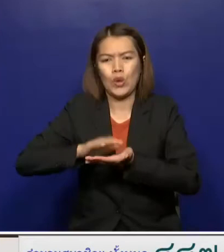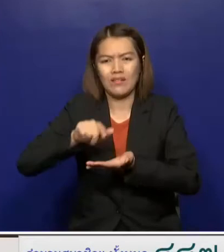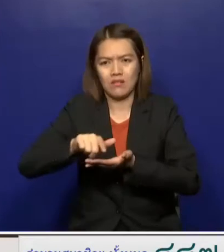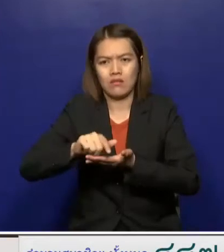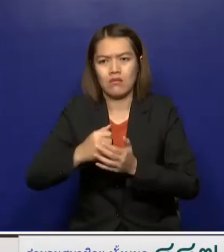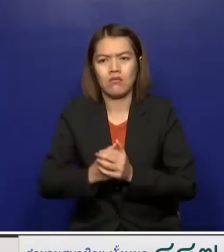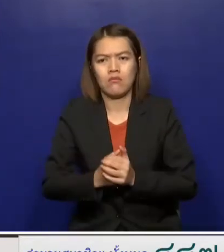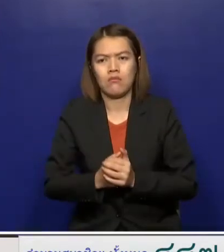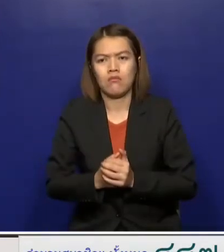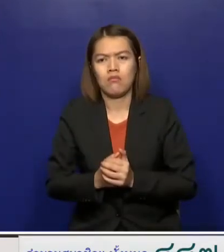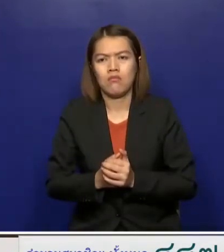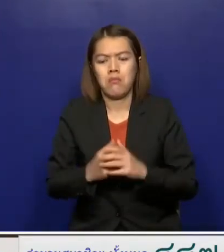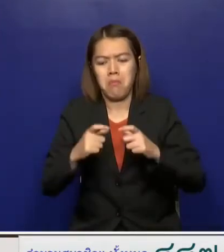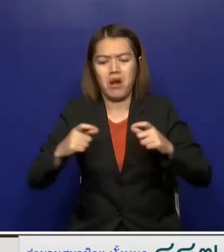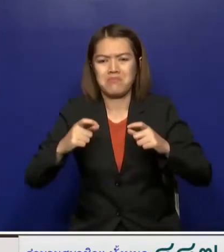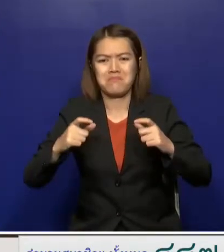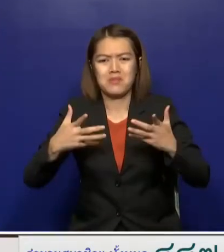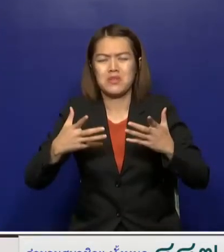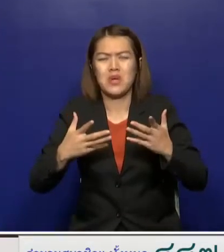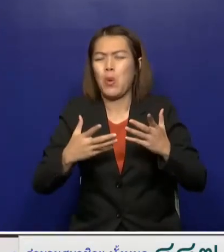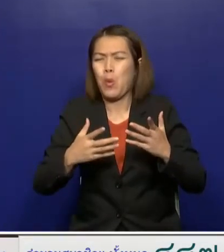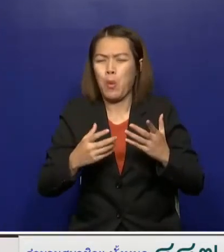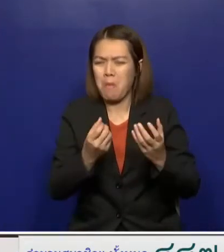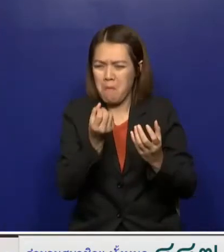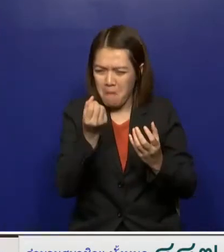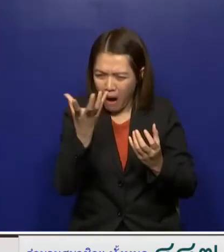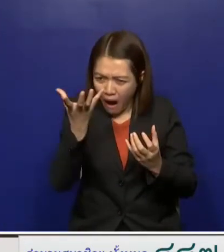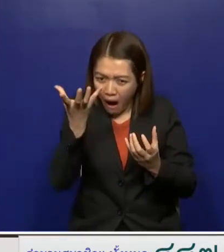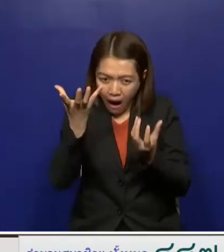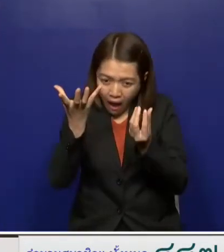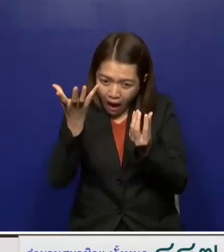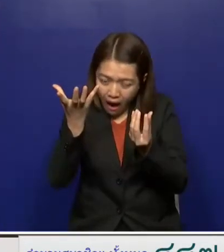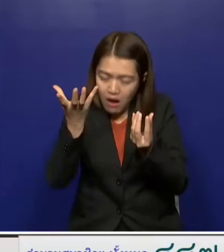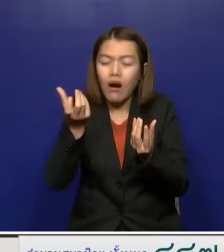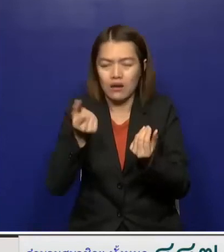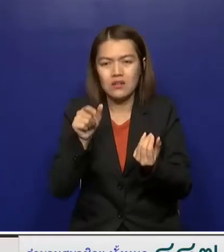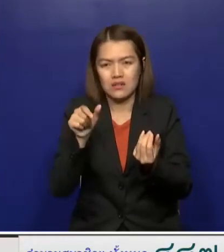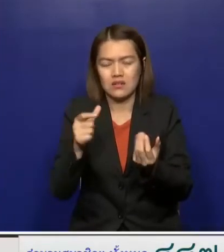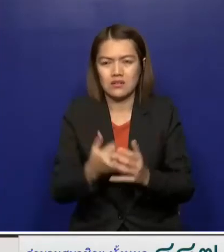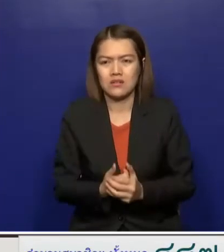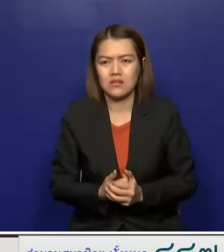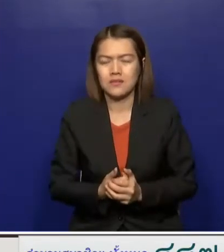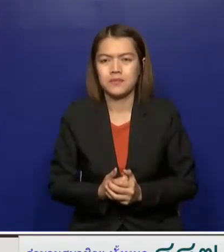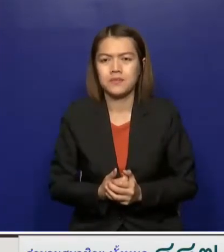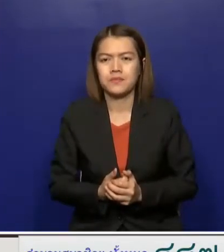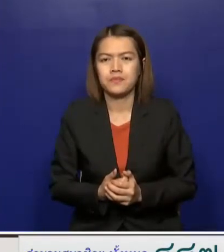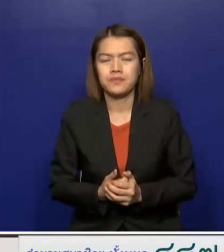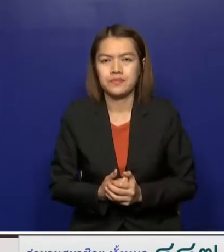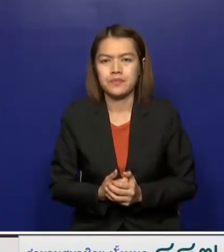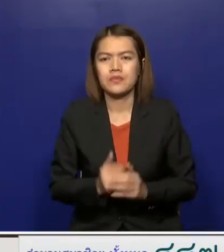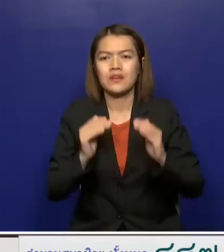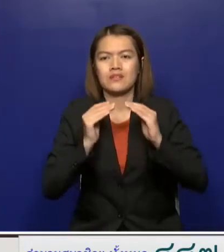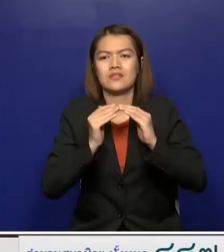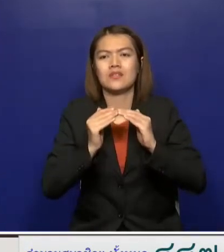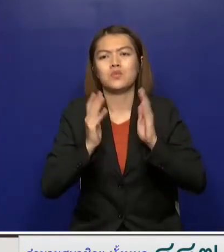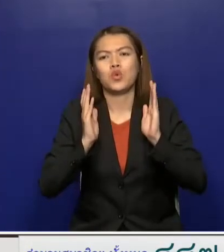ี้เปคนต่างชาิทไมมผจอะไรเลยเกินครึ่ง มากินคาหงวตรนั้น ใช้ข้อ 3ั สิทธิ์มโยช